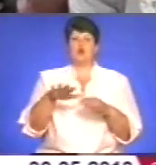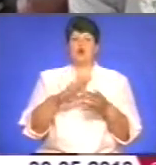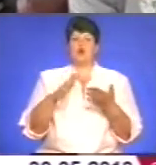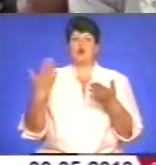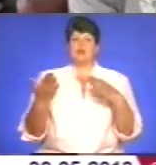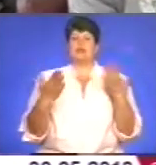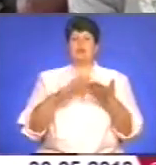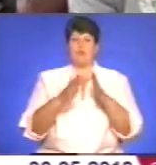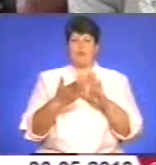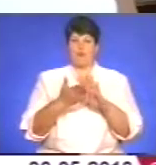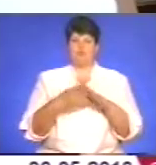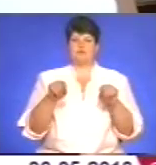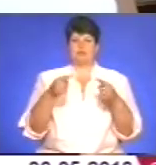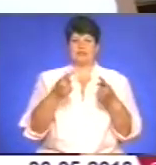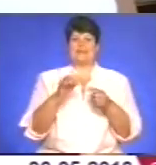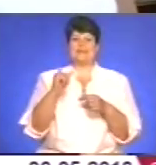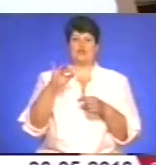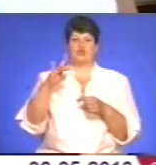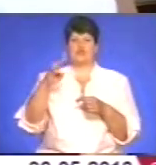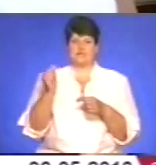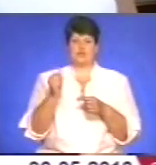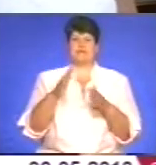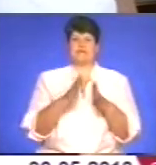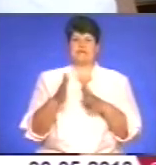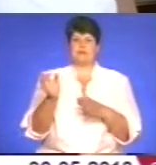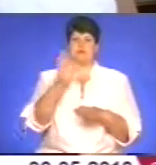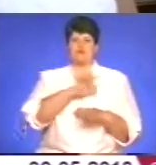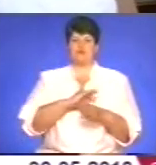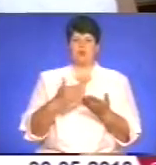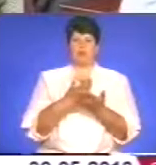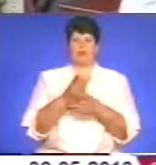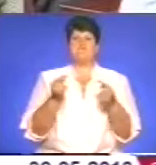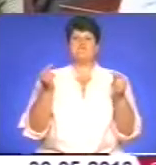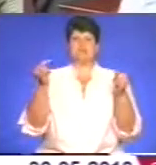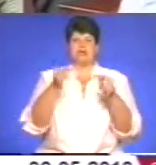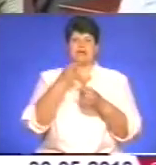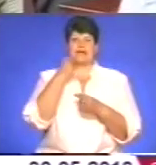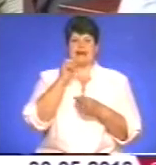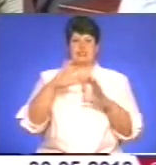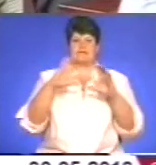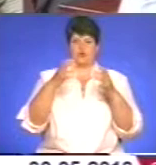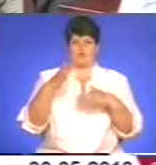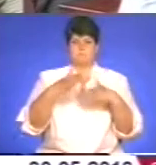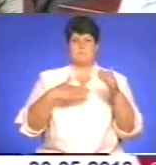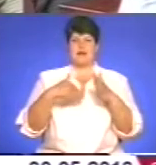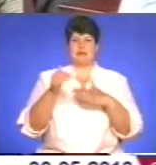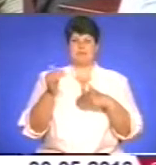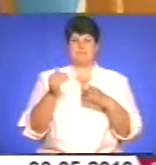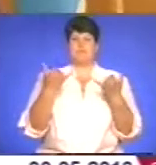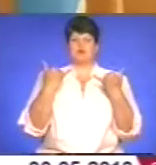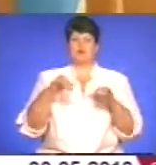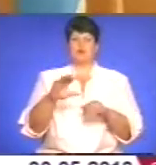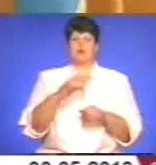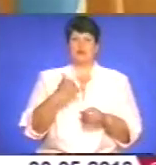зусилля для створення інноваційної системи споживчої політики, яка відповідає кращій світовій практиці. Сьогодні в мене відбулася